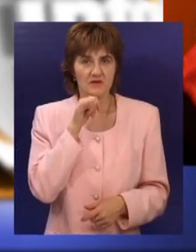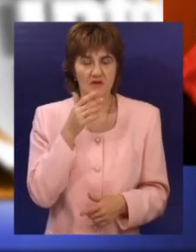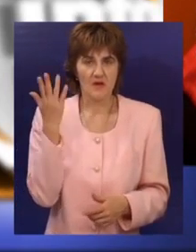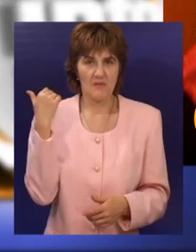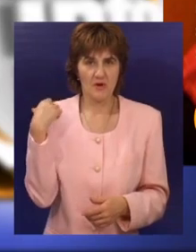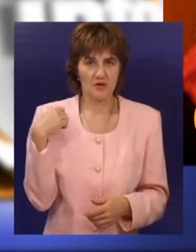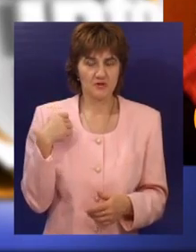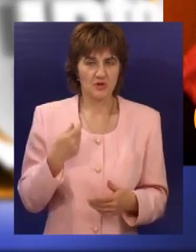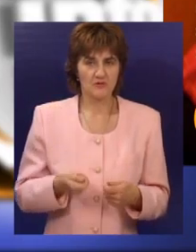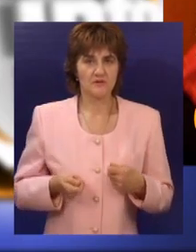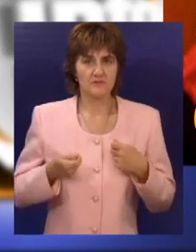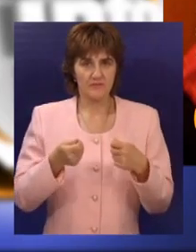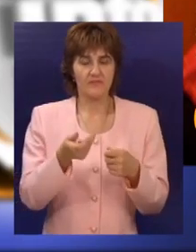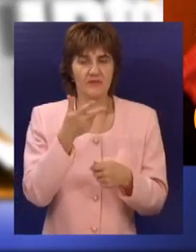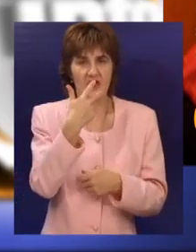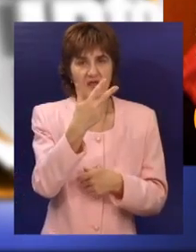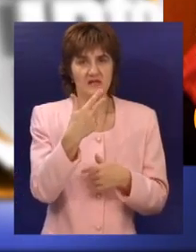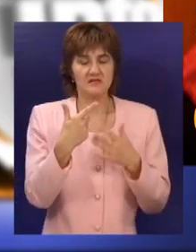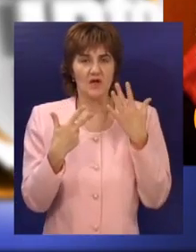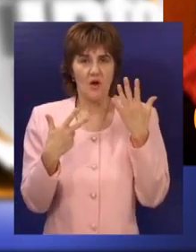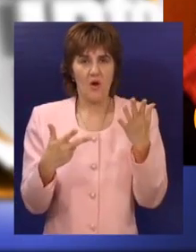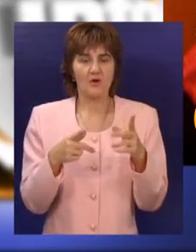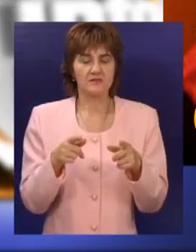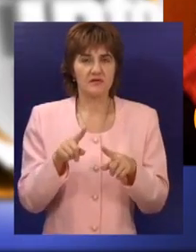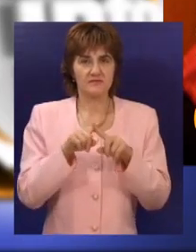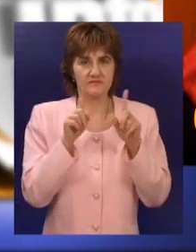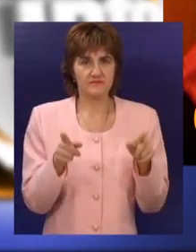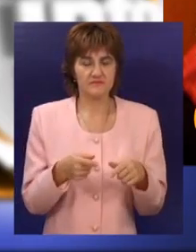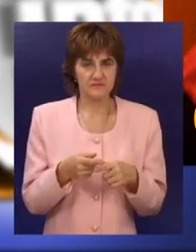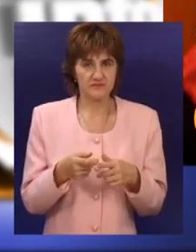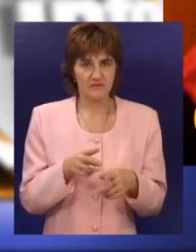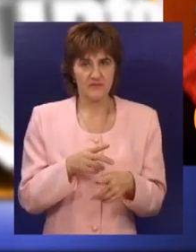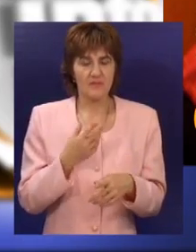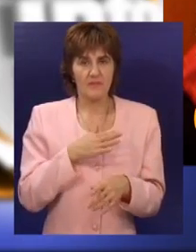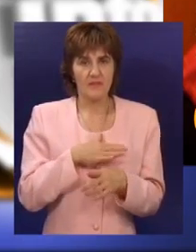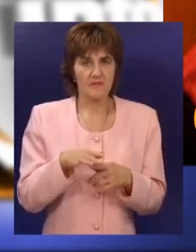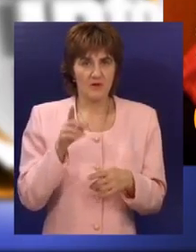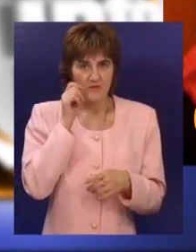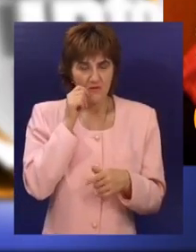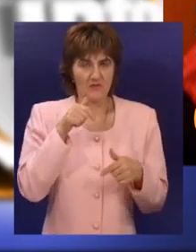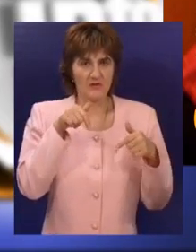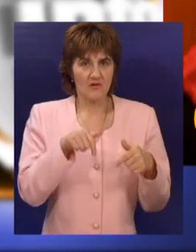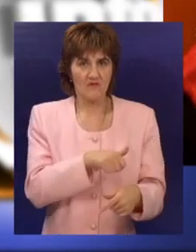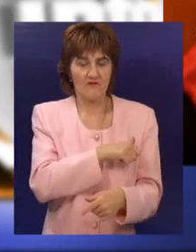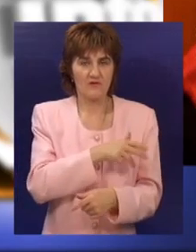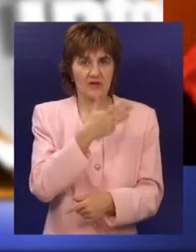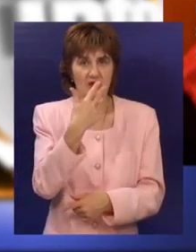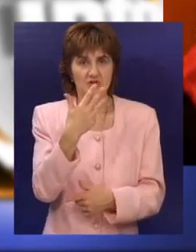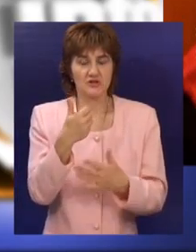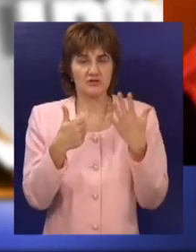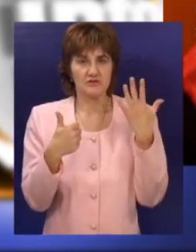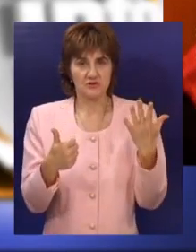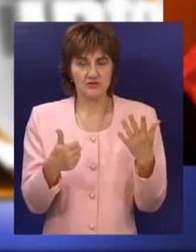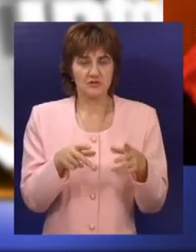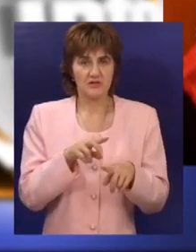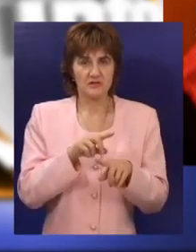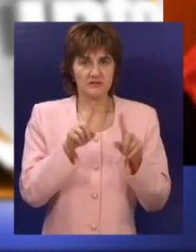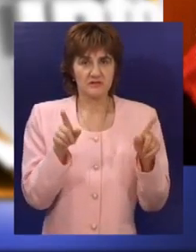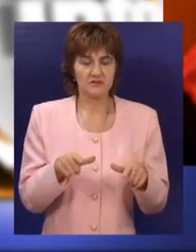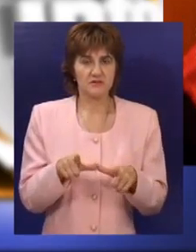toku 2010. godine podnela 38 krivičnih prijava, a u 2011. 46 krivičnih prijava